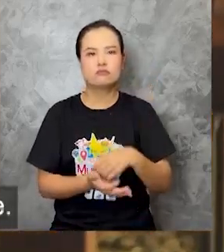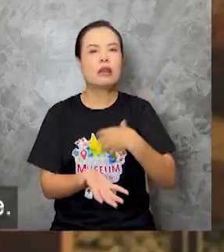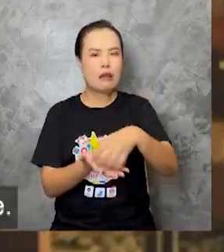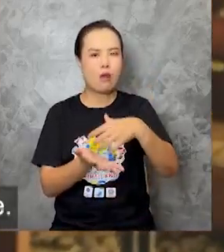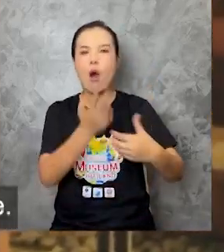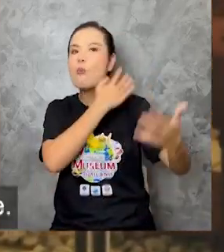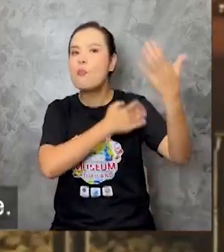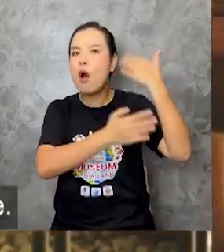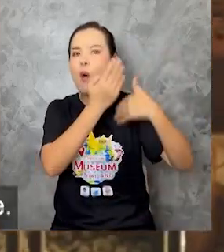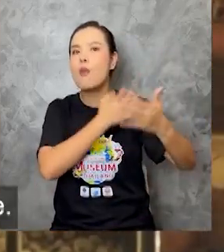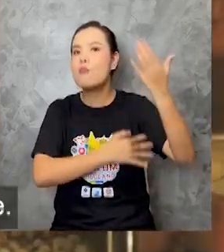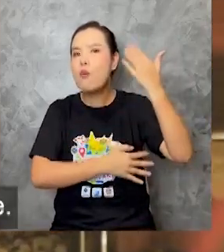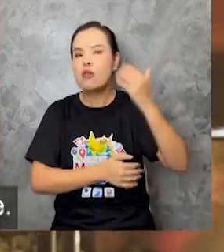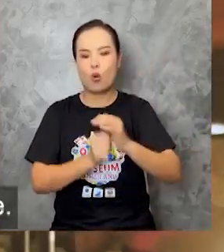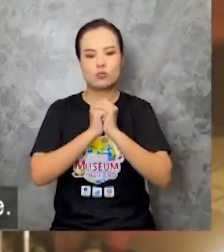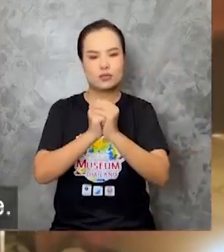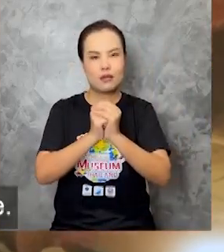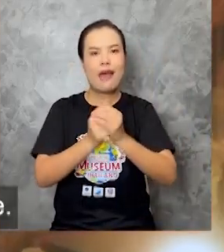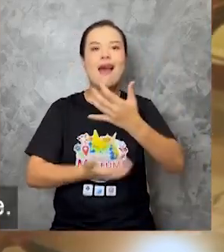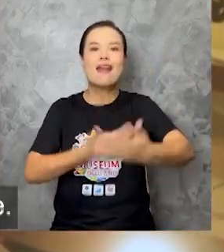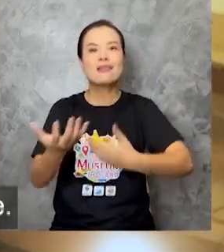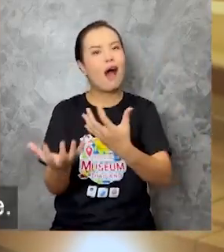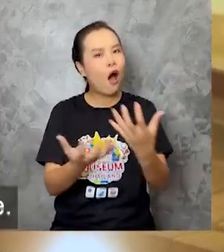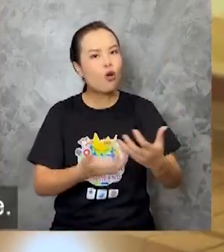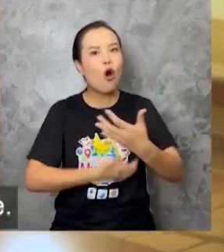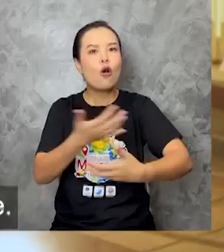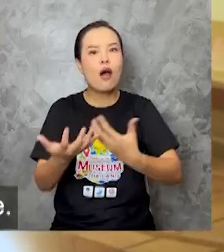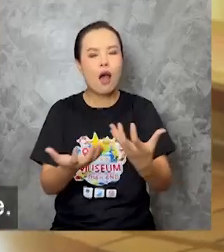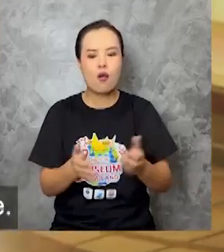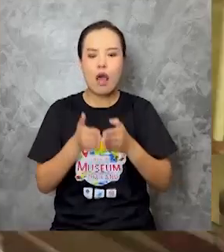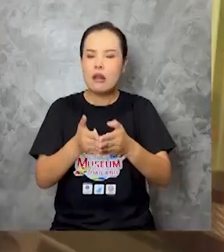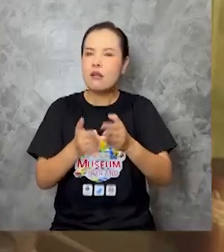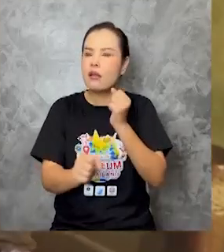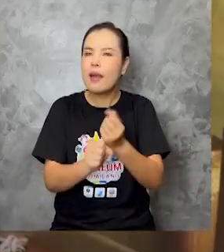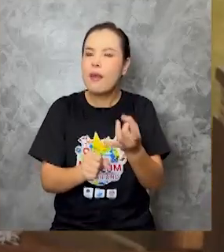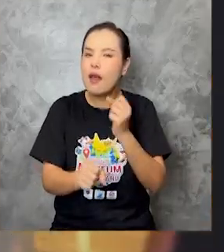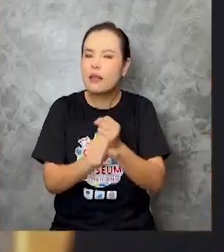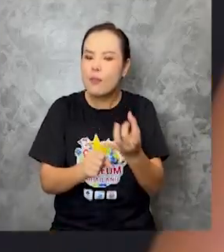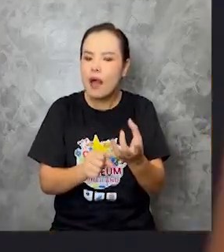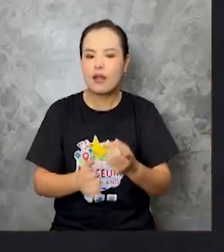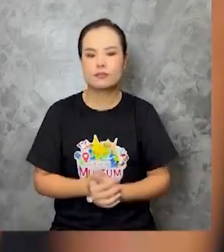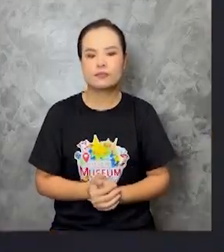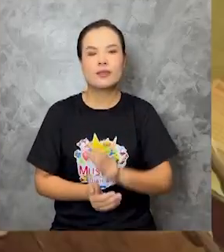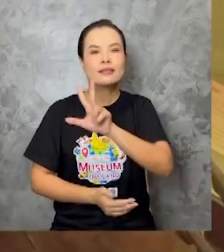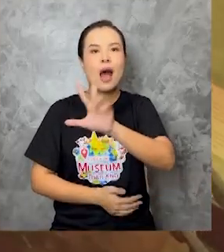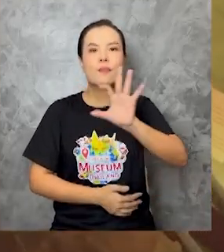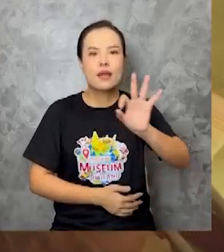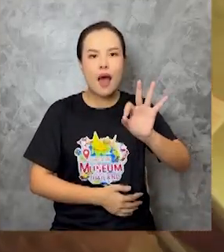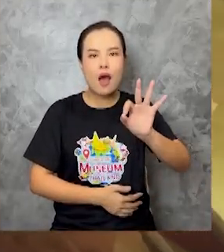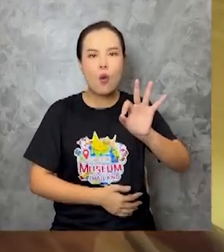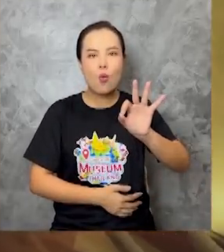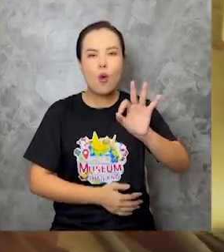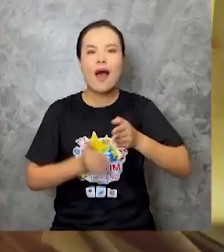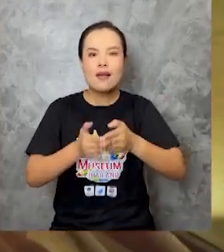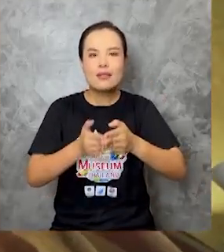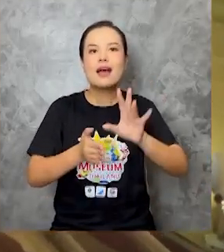มันก็จะมาจากอะไรอย่างเงี้ยเพราะว่าสมัยก่อนชาวจีนก็จะเน้นการค้าขาย เรือแบบนี้เขาใช้ทำอะไรหรอคะ เรือ39